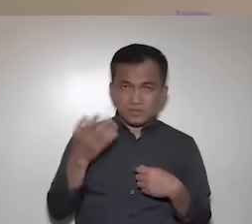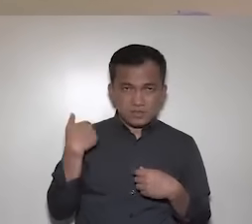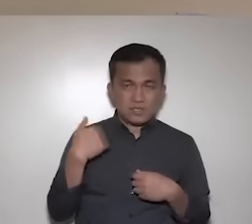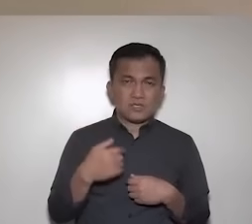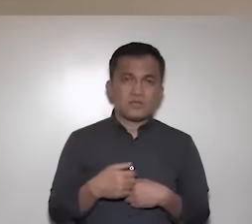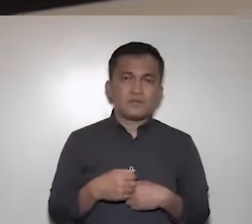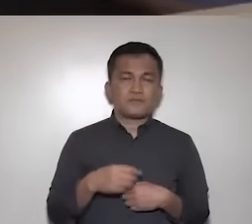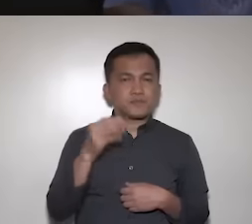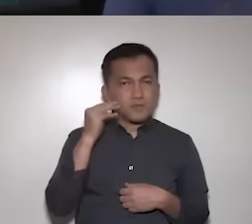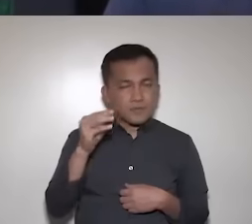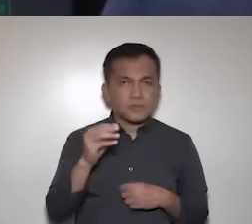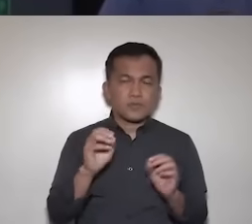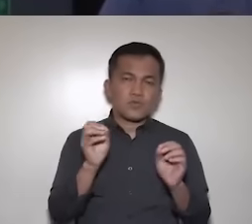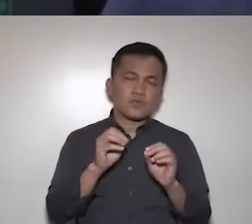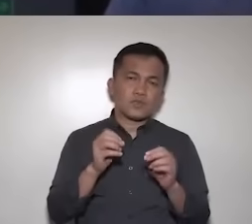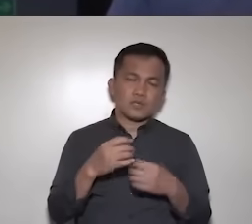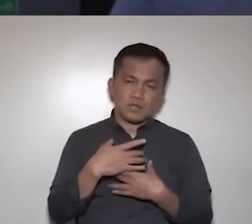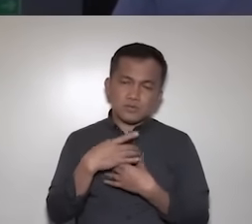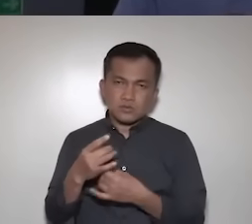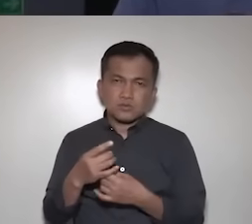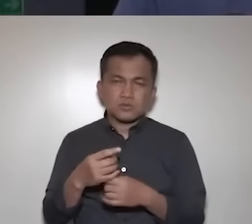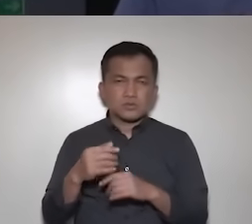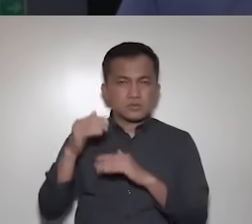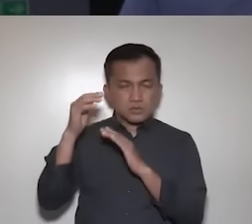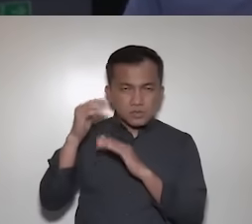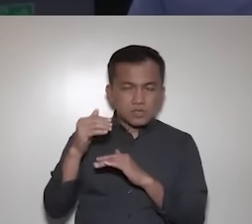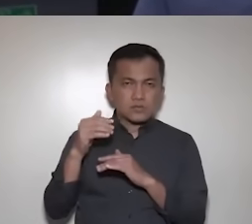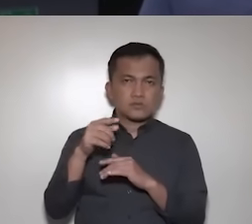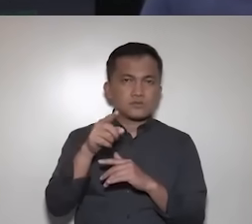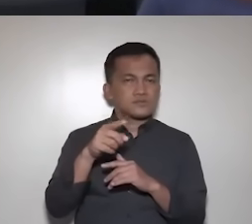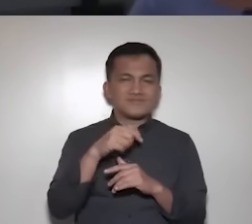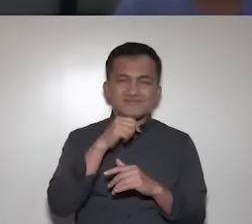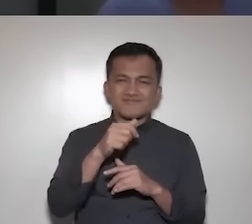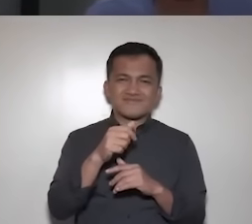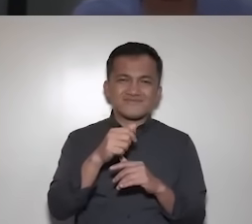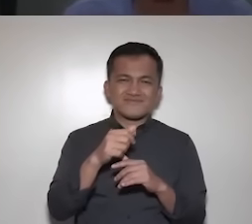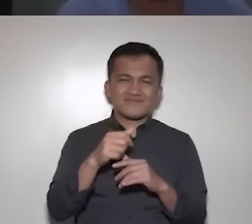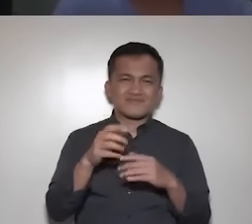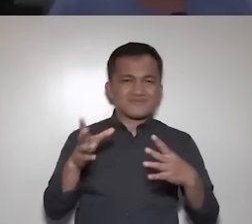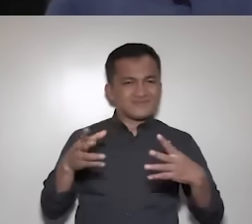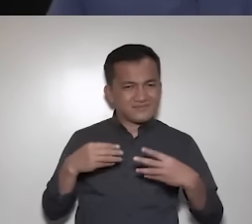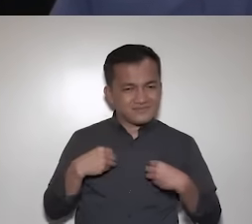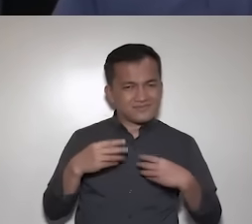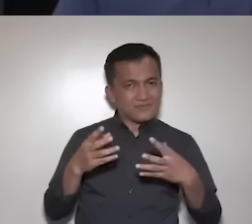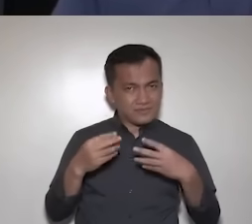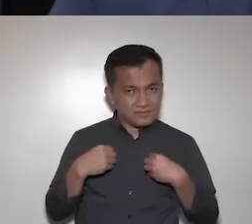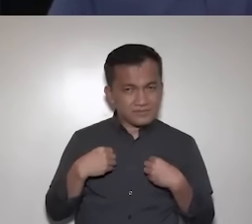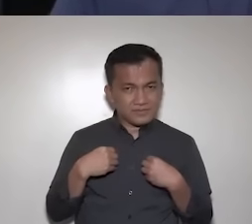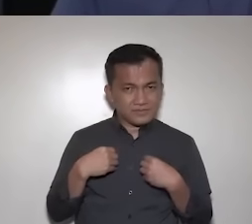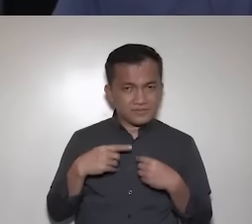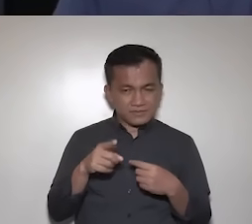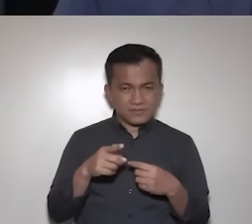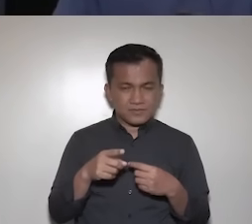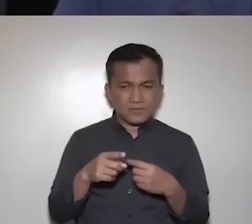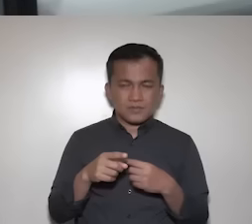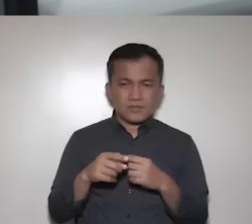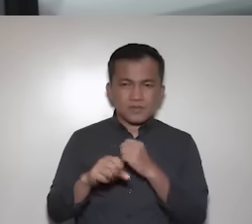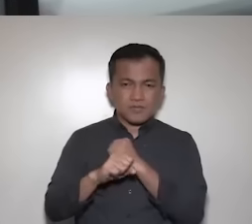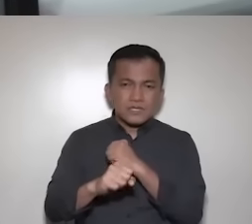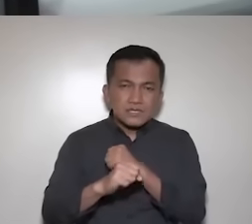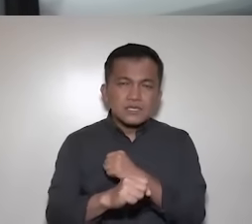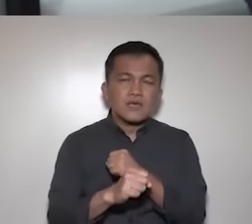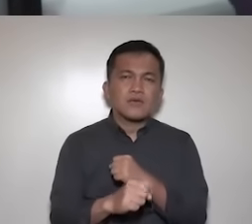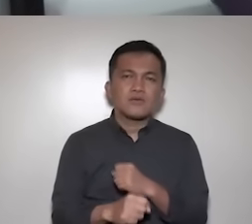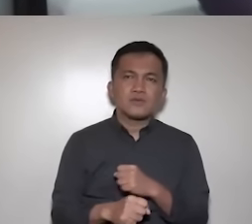Ma'am, kung talagang wala kang gusto sa kanya, sana hindi mo na in-entertain yung kanya mga panliligaw.